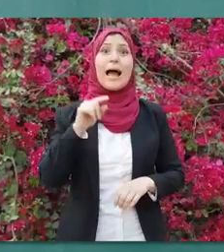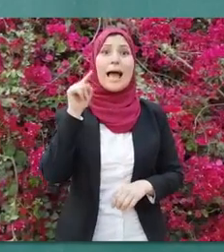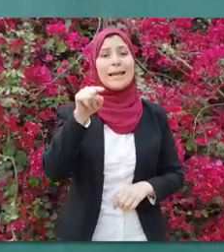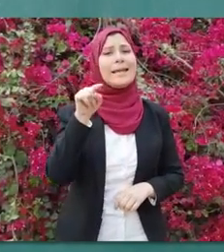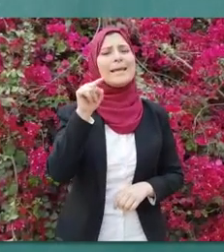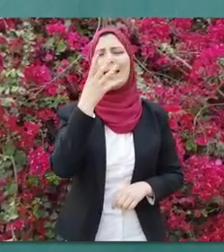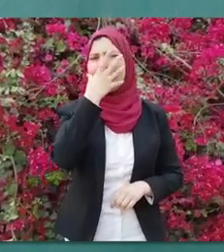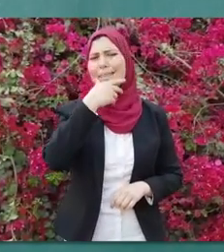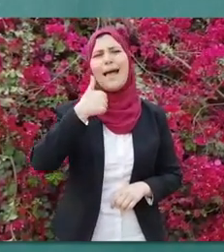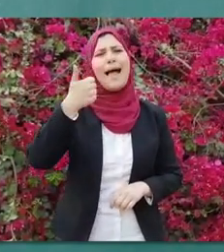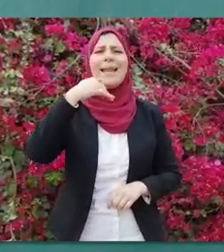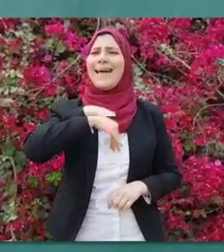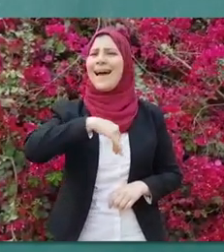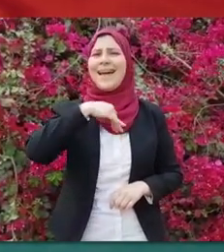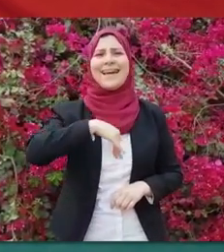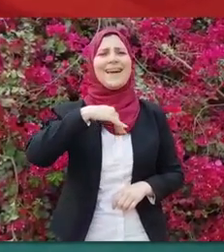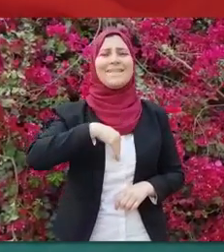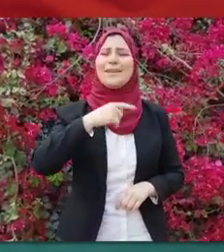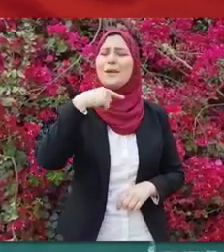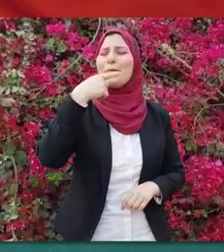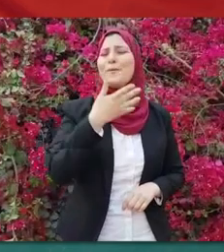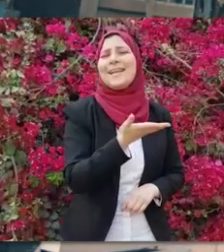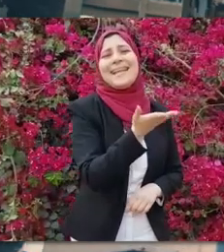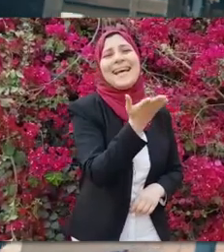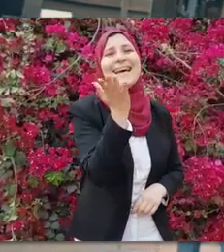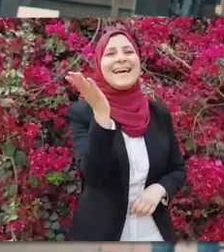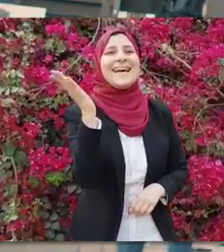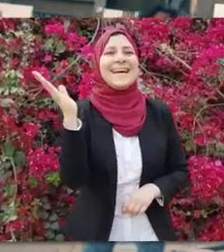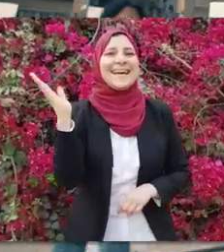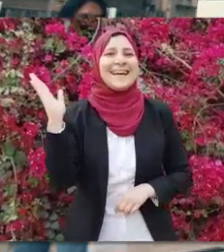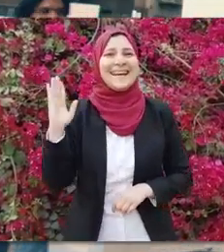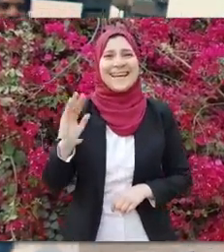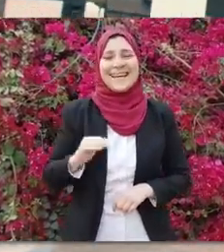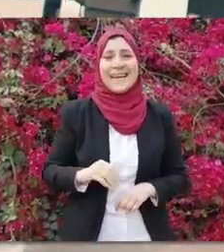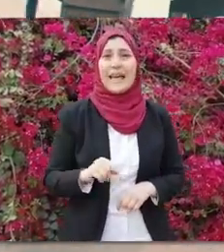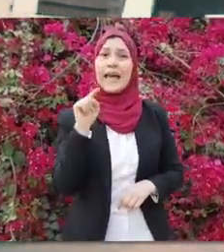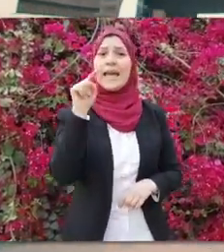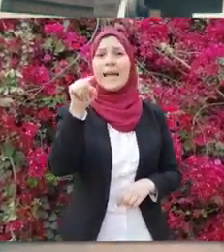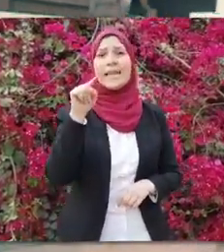ومين يقدر عليك، انت احلى حاجة فيك. قولها